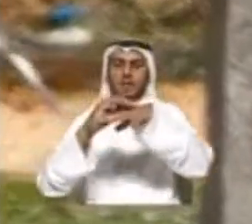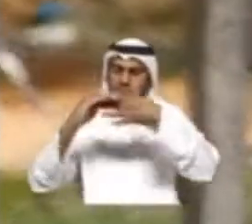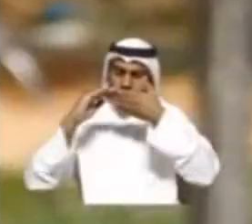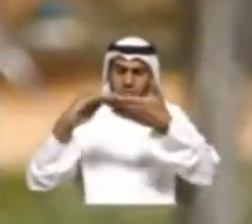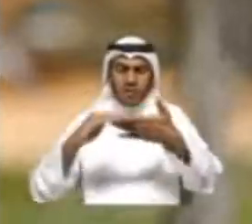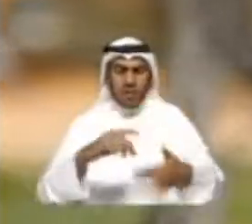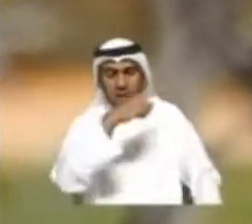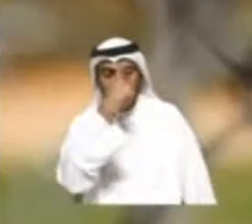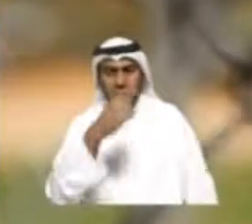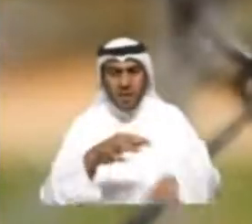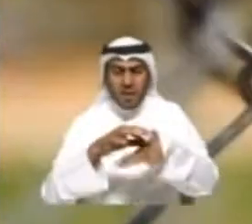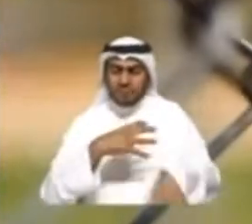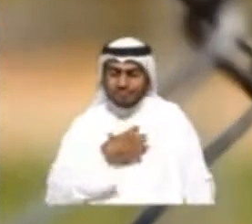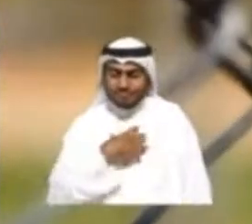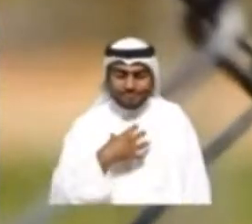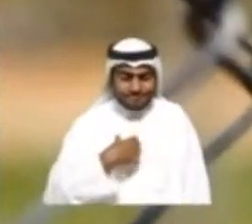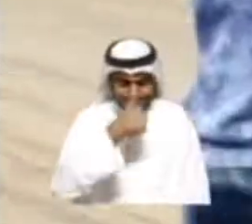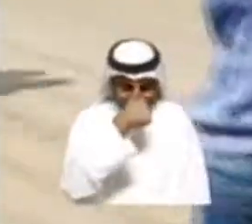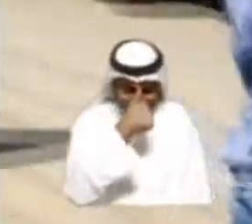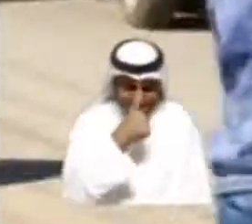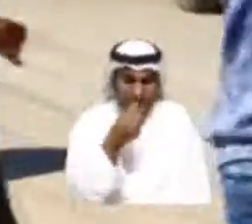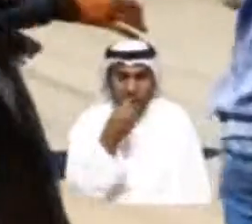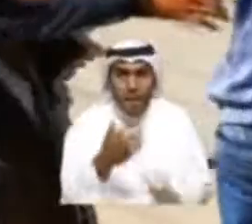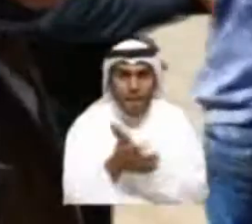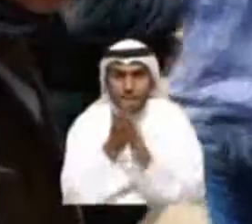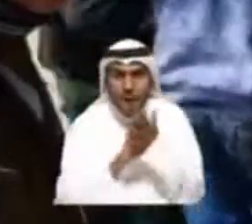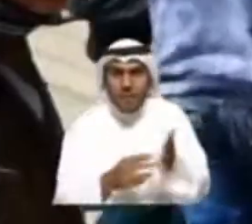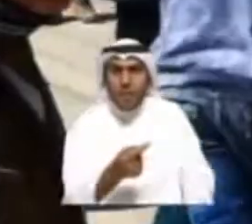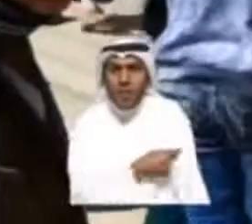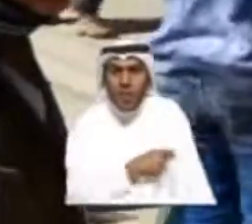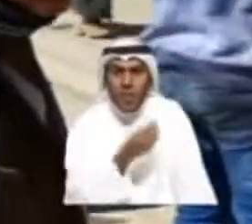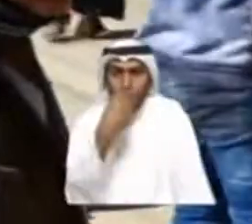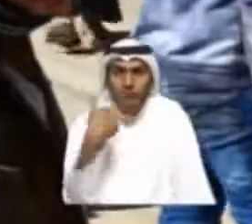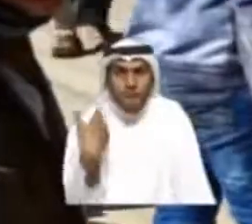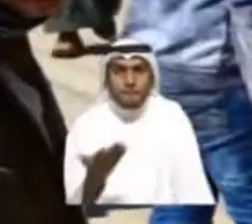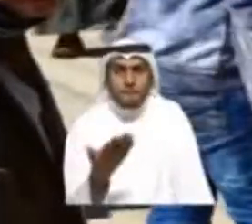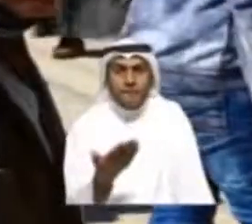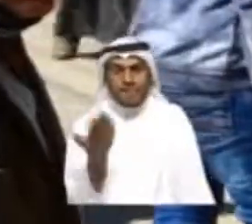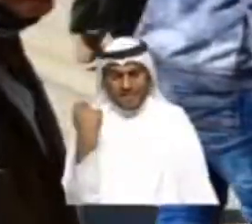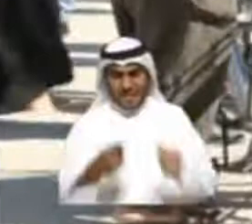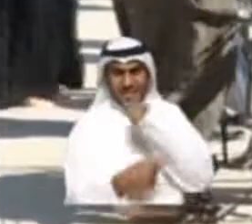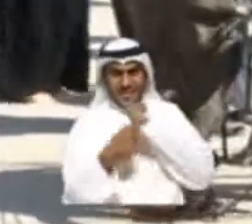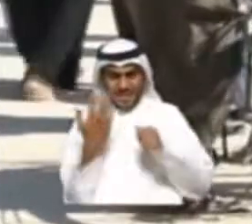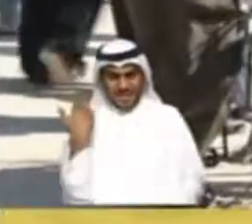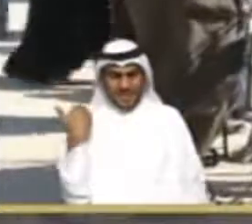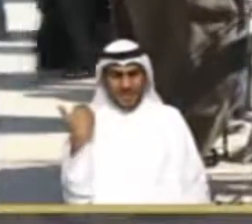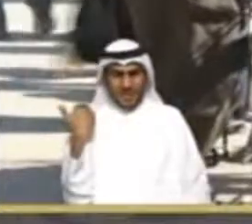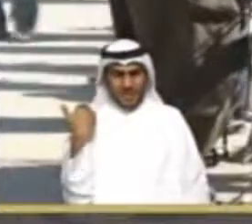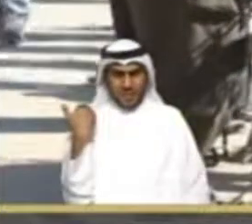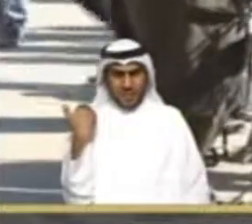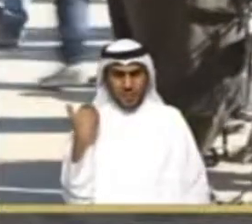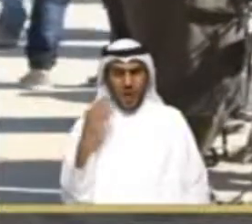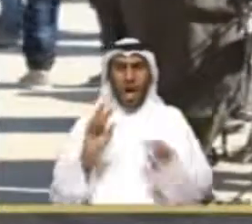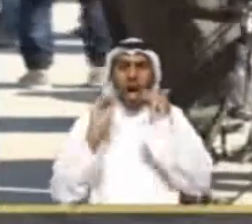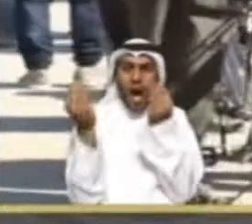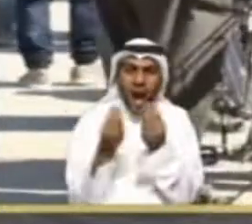عن المحتاجين والمعوزين ومد يد العون لهم في مختلف أنحاء العالم. الأسبوع الماضي شهد نشاطاً مكثفاً من